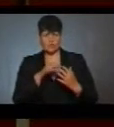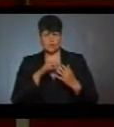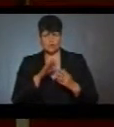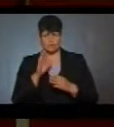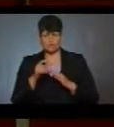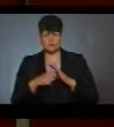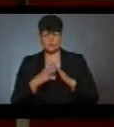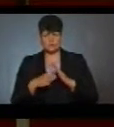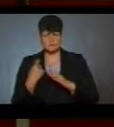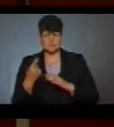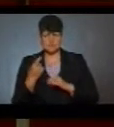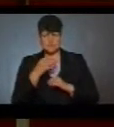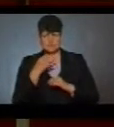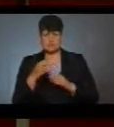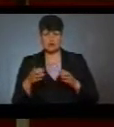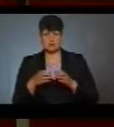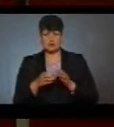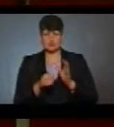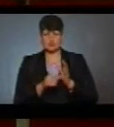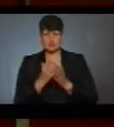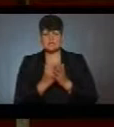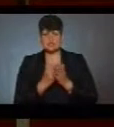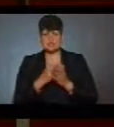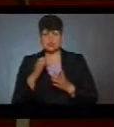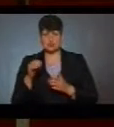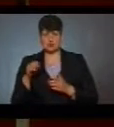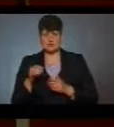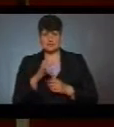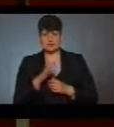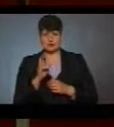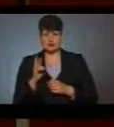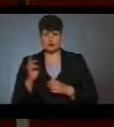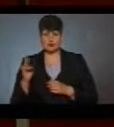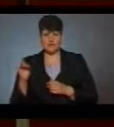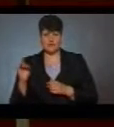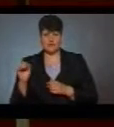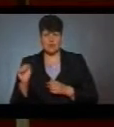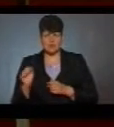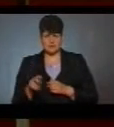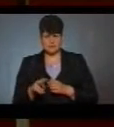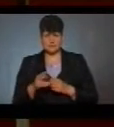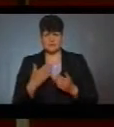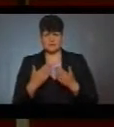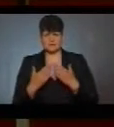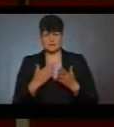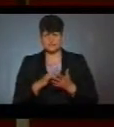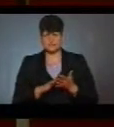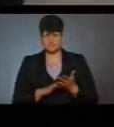на Донеччині, повідомив командир 6-ї резервної сотні Сергій Коновал. Спілкувався з бійцями Богдан